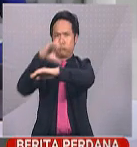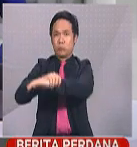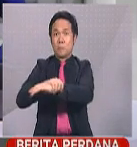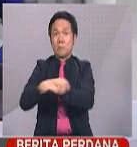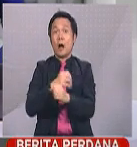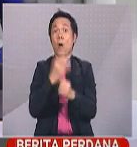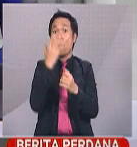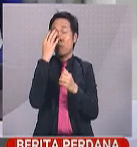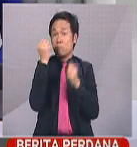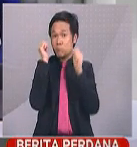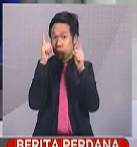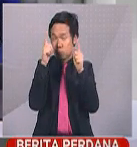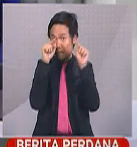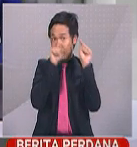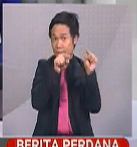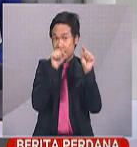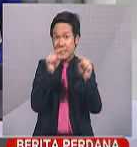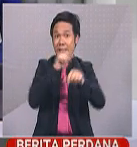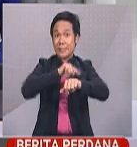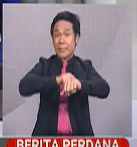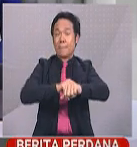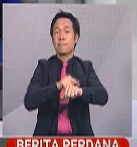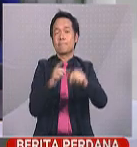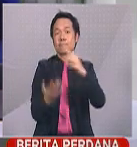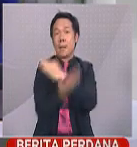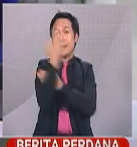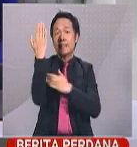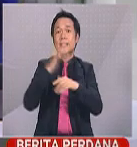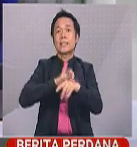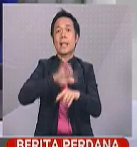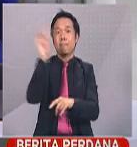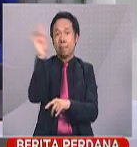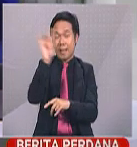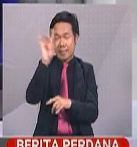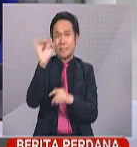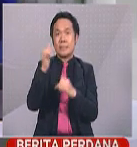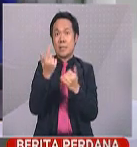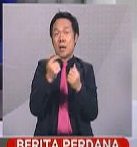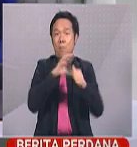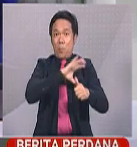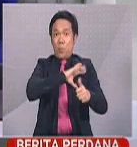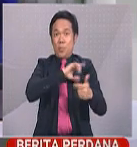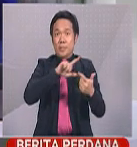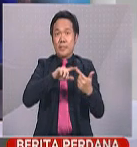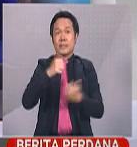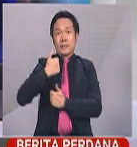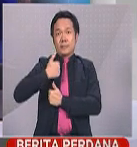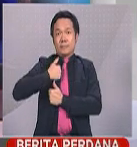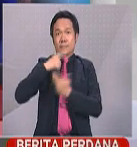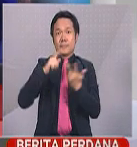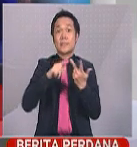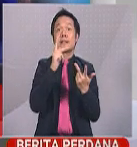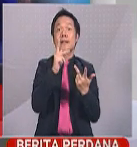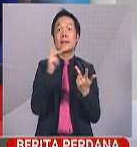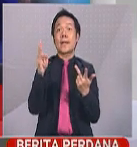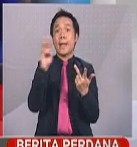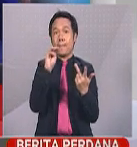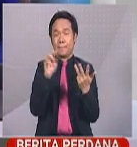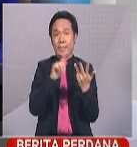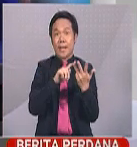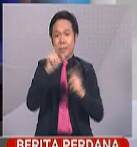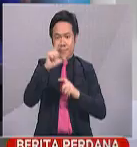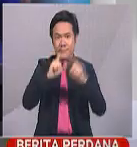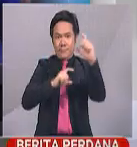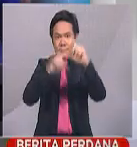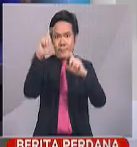mengejutkan super mulai delapan pagi tadi dengan kerjasama anggota polis tentra Kementerian Kesehatan dan dewan